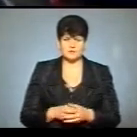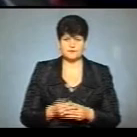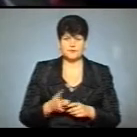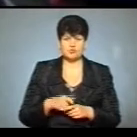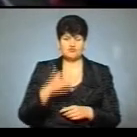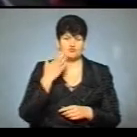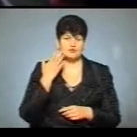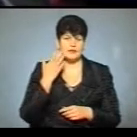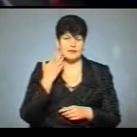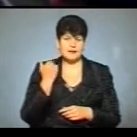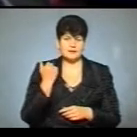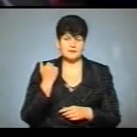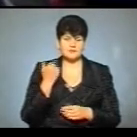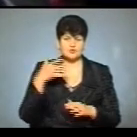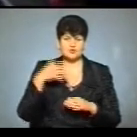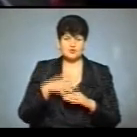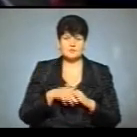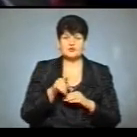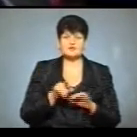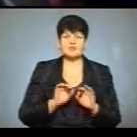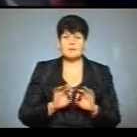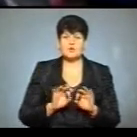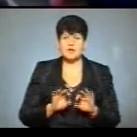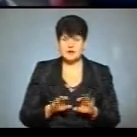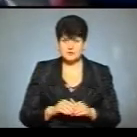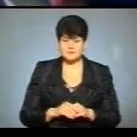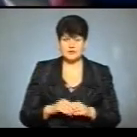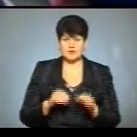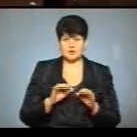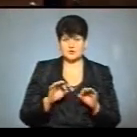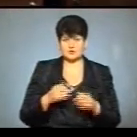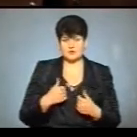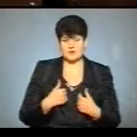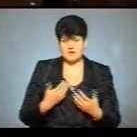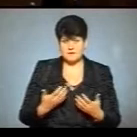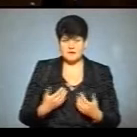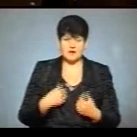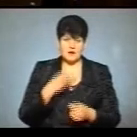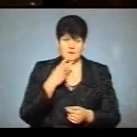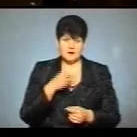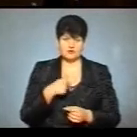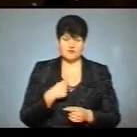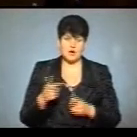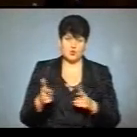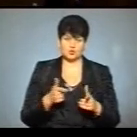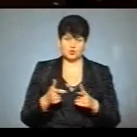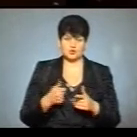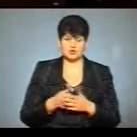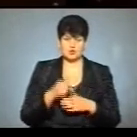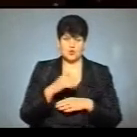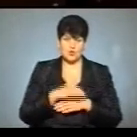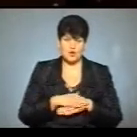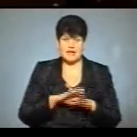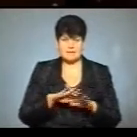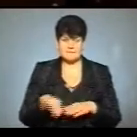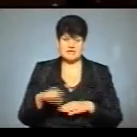легко зрозуміти те, що вона пояснює і розказує нам. Я бачу, що вона готується до уроків.